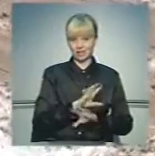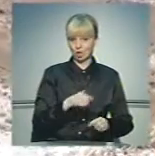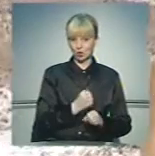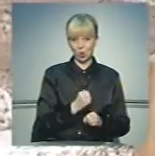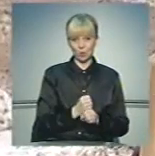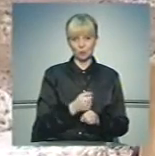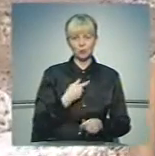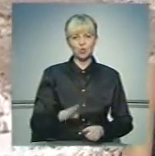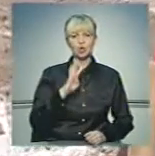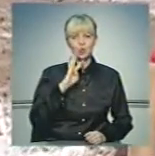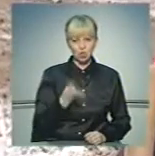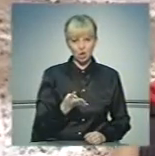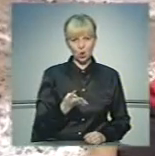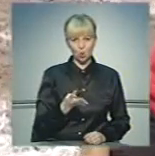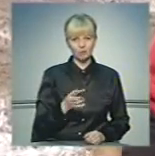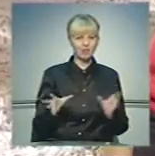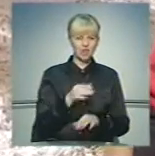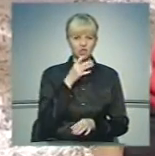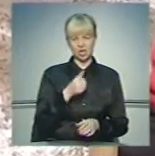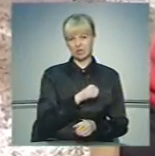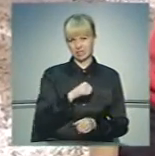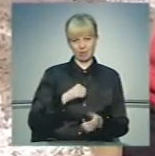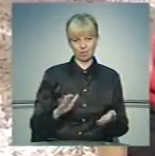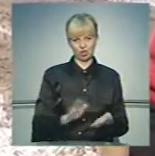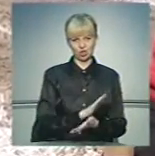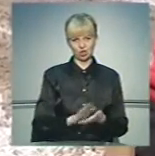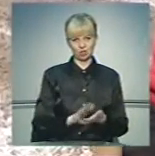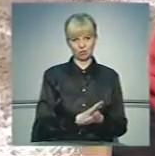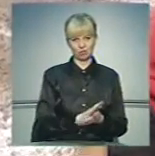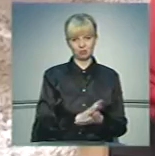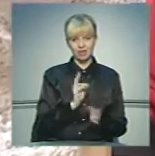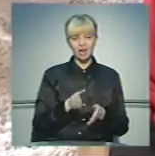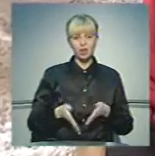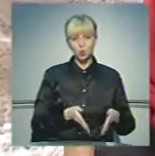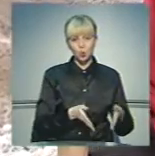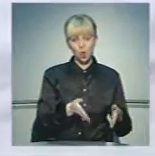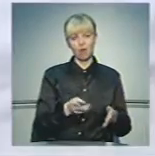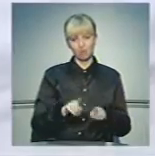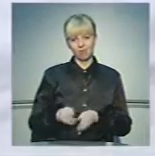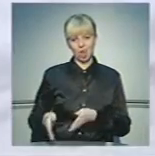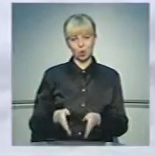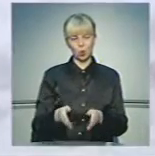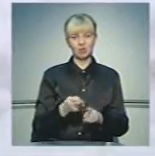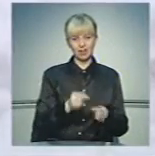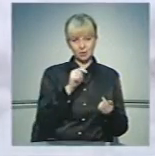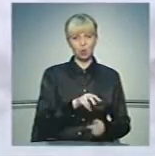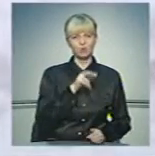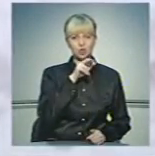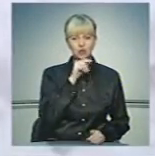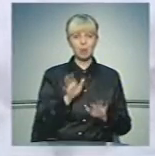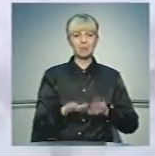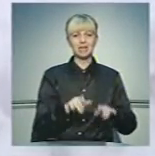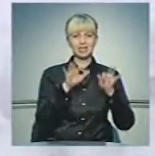тут 4 роки, весь час чистимо тільки ми. Навіть не тільки на тротуарі, але й на дорозі. Ось це типові Чернівці